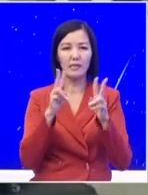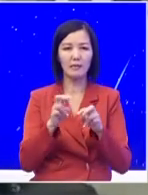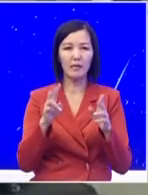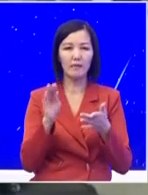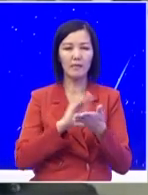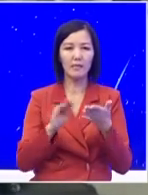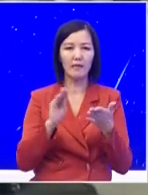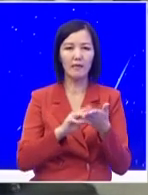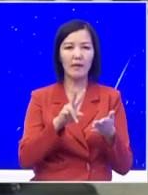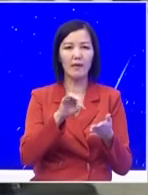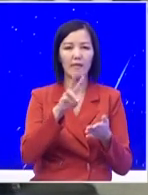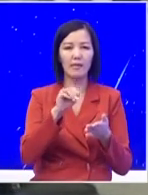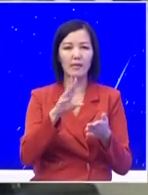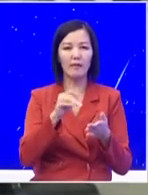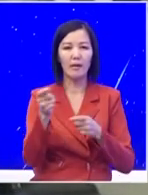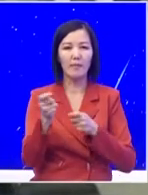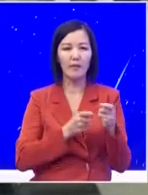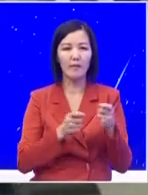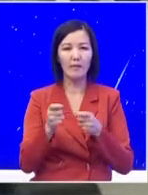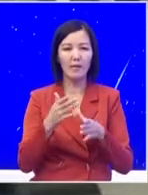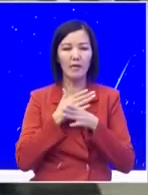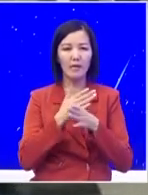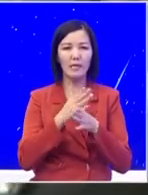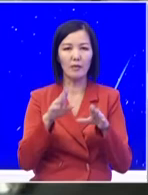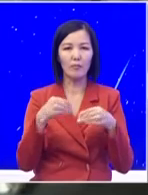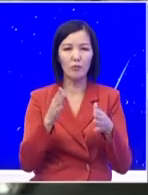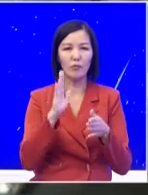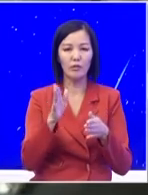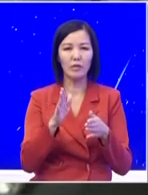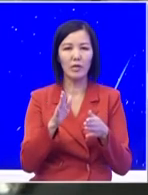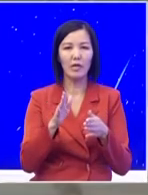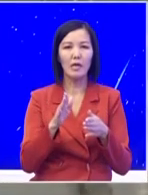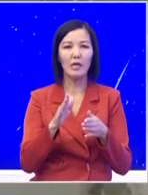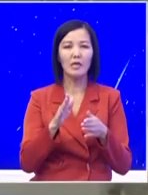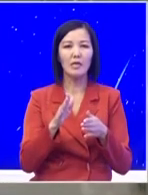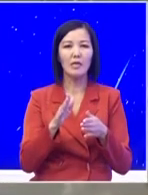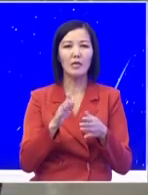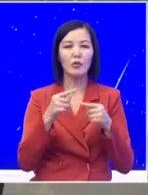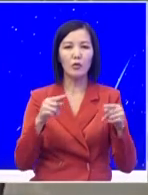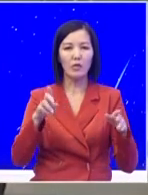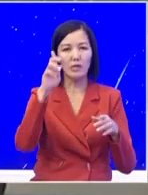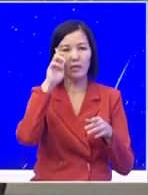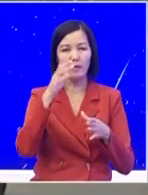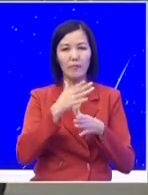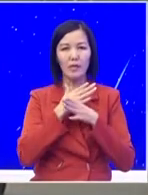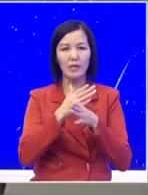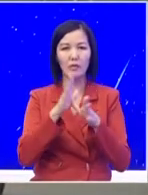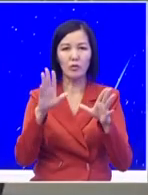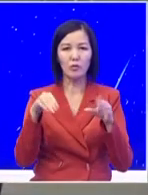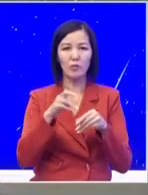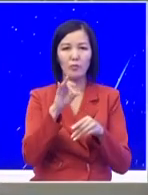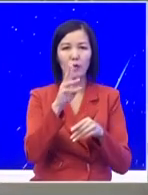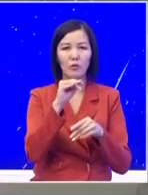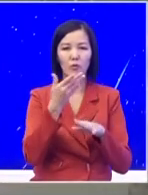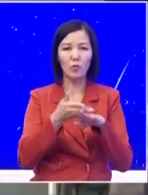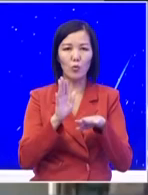Здесь же рассматриваются заявки ливанского правительства на оказание помощи. Следует отметить, среди других стран, протянувших руку помощи Бейруту